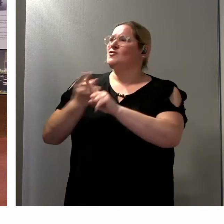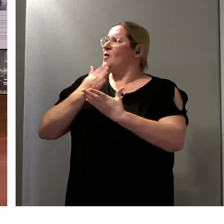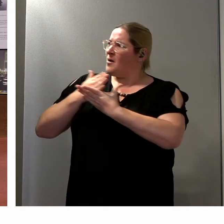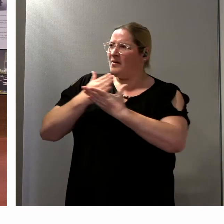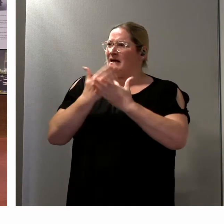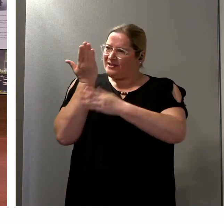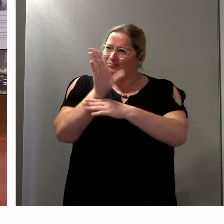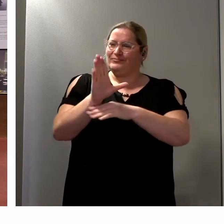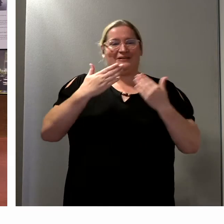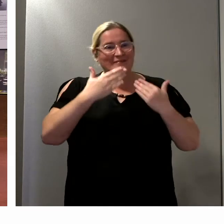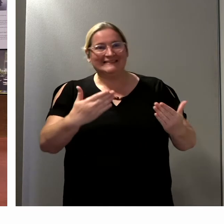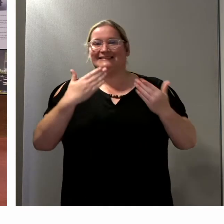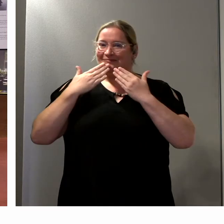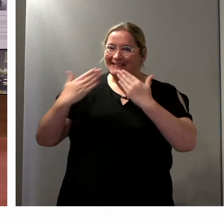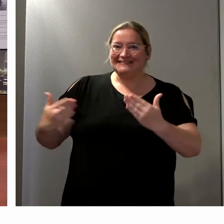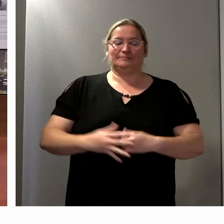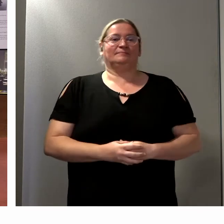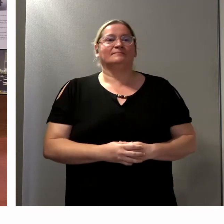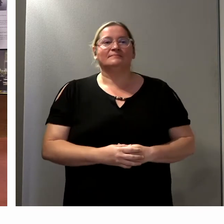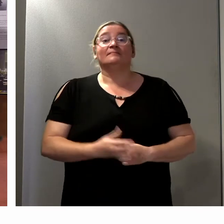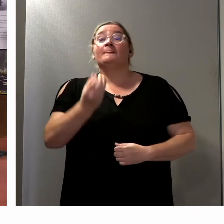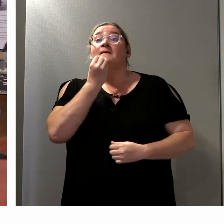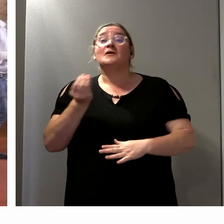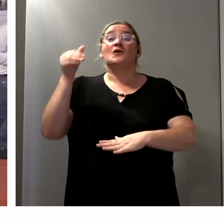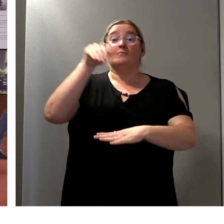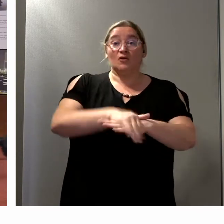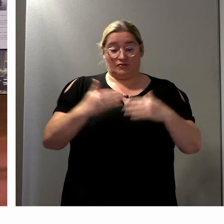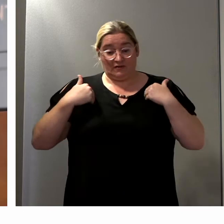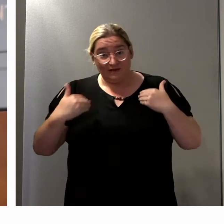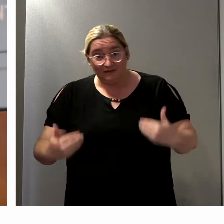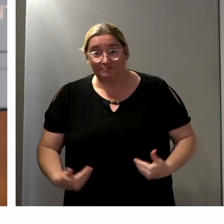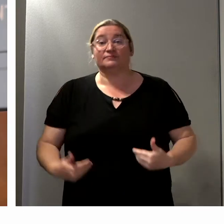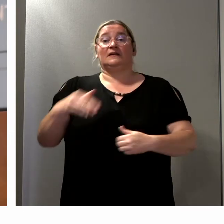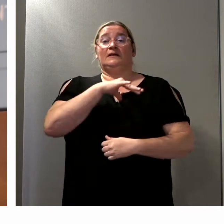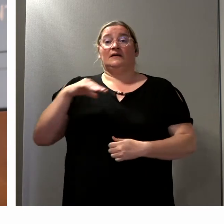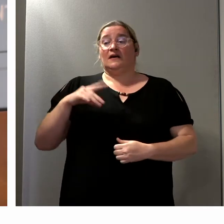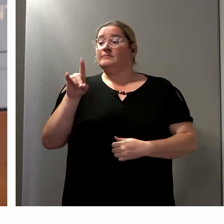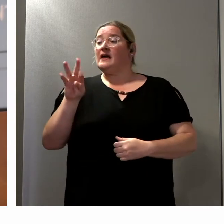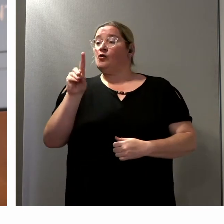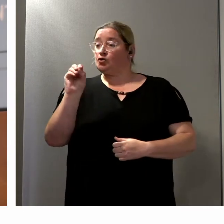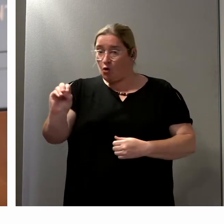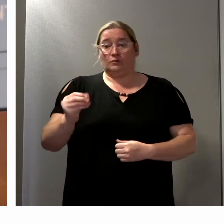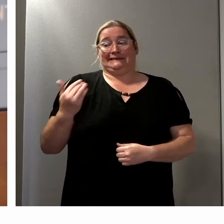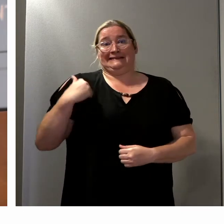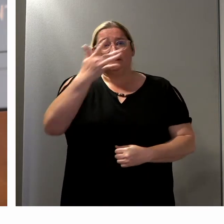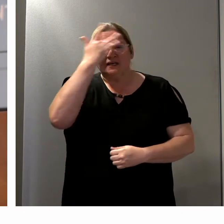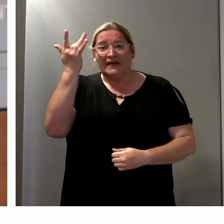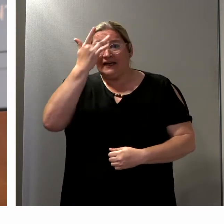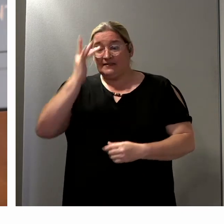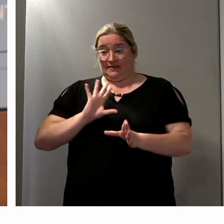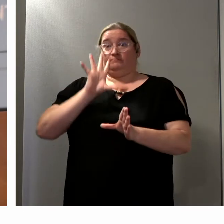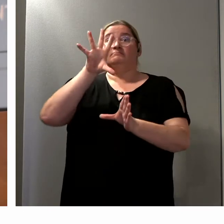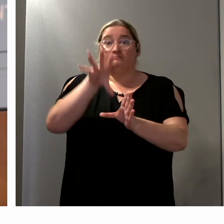Merci. Merci. Merci. Bonsoir, donc Céline Mielo de Arougeau. Donc, je suis arrivée cet été au sein